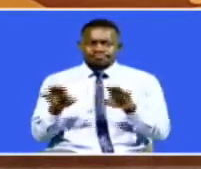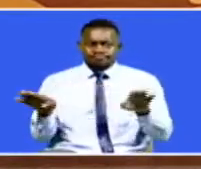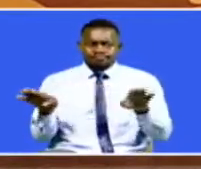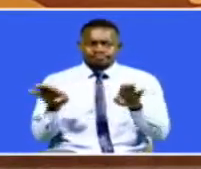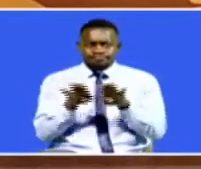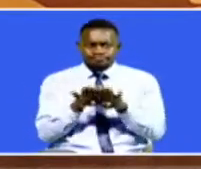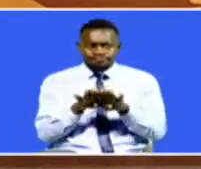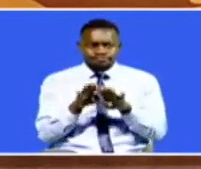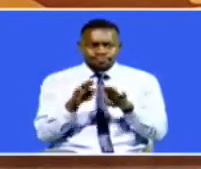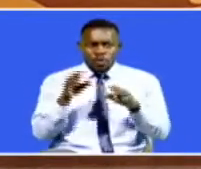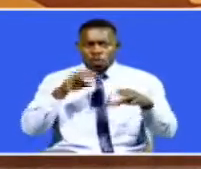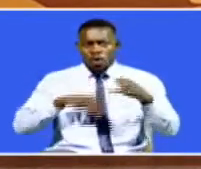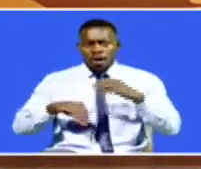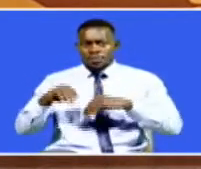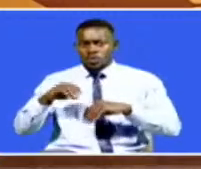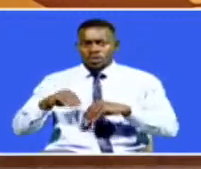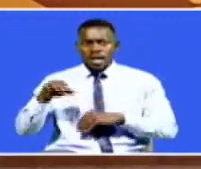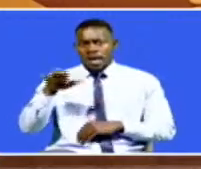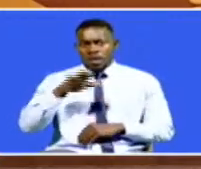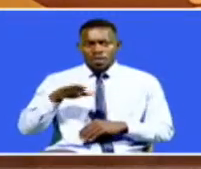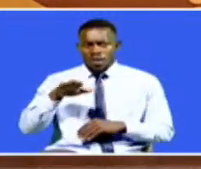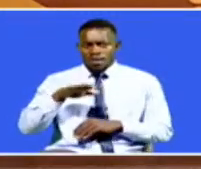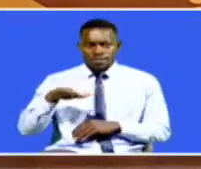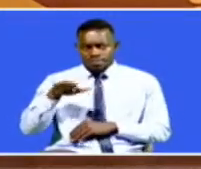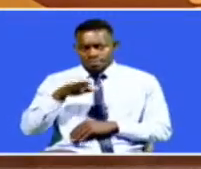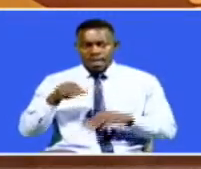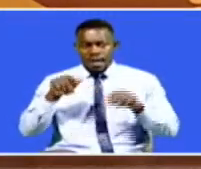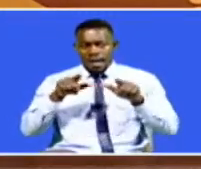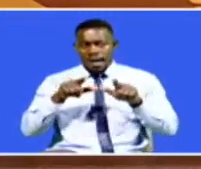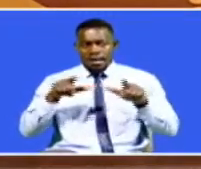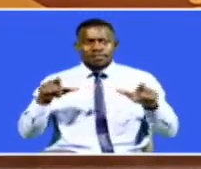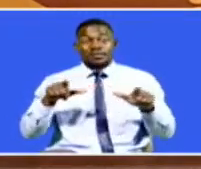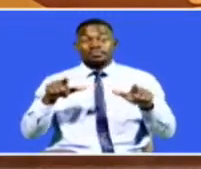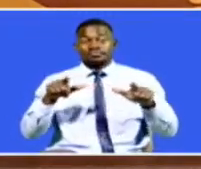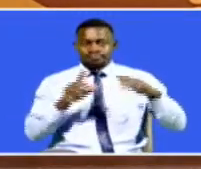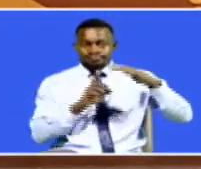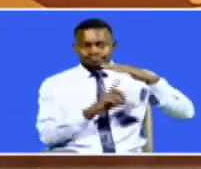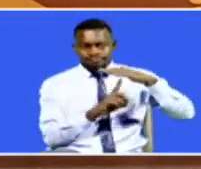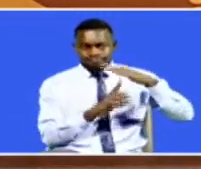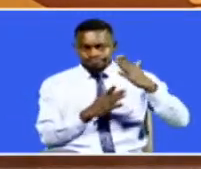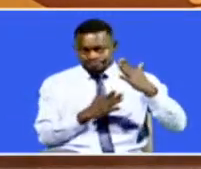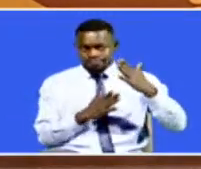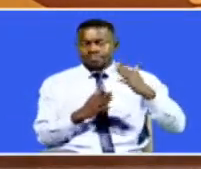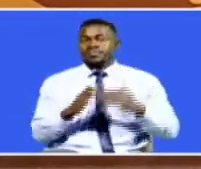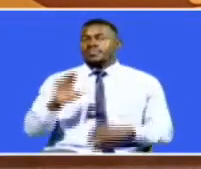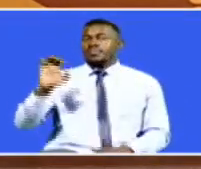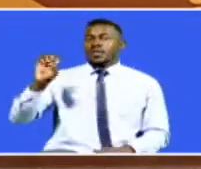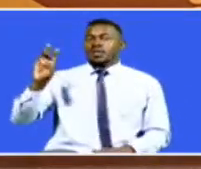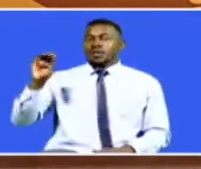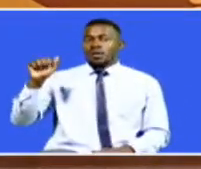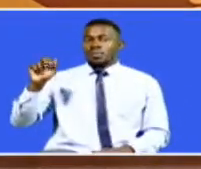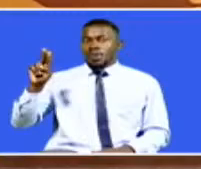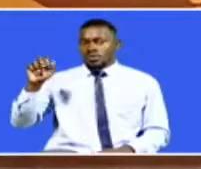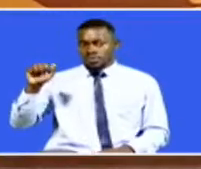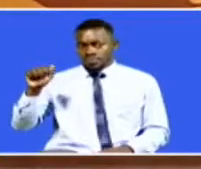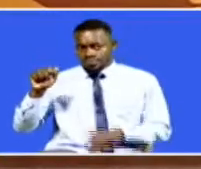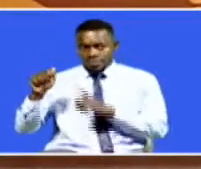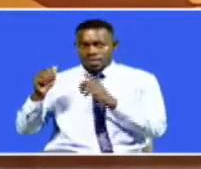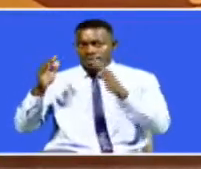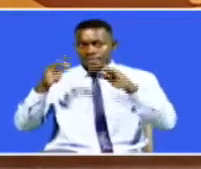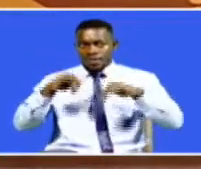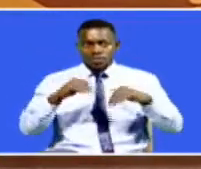Wakizungumza wakati wa hafla ya kupeana vyeti vya hati miliki iliyoandaliwa na shirika la Emaus katika mtaa wa Kasarani hapa